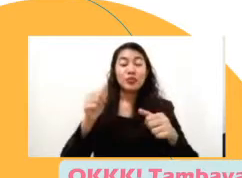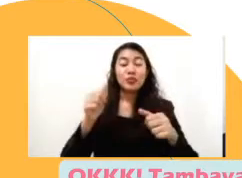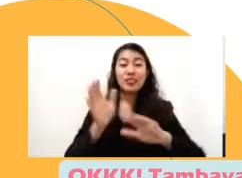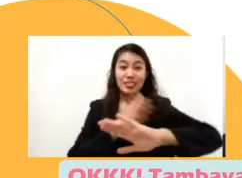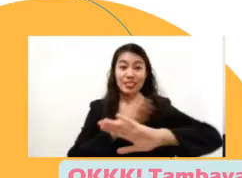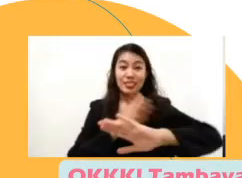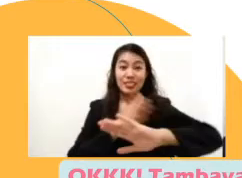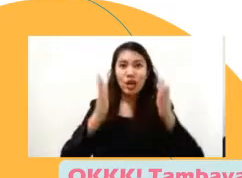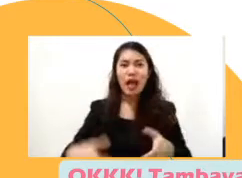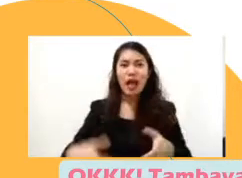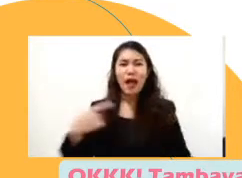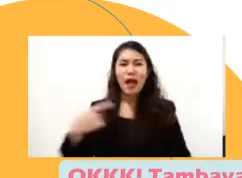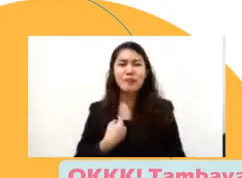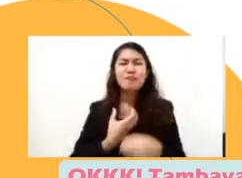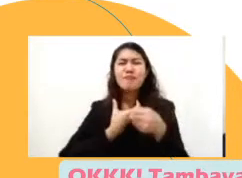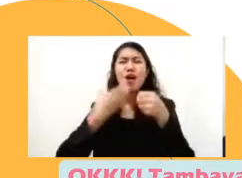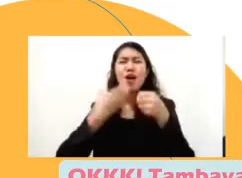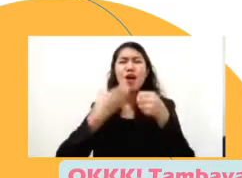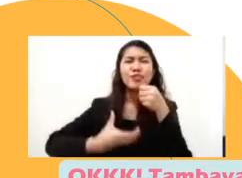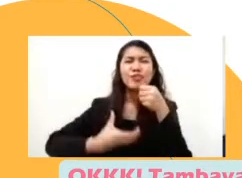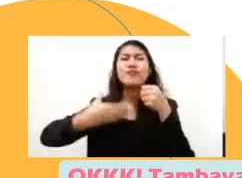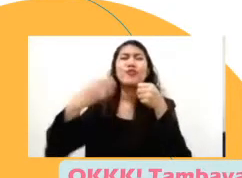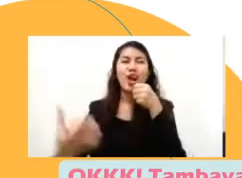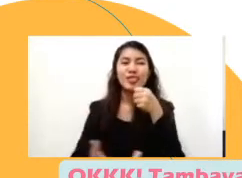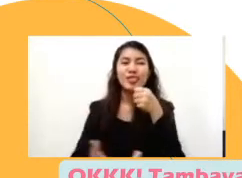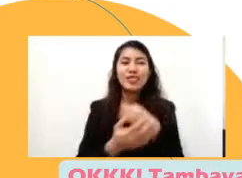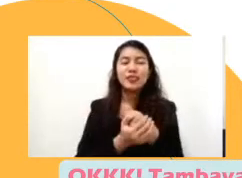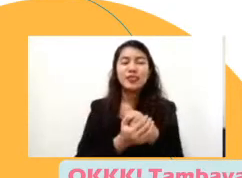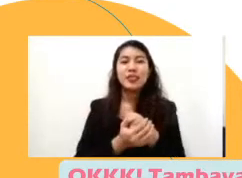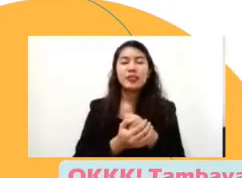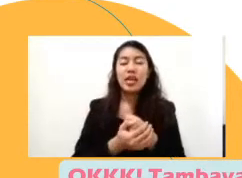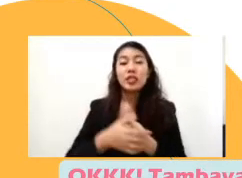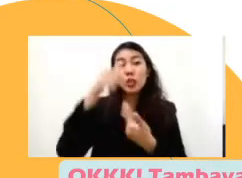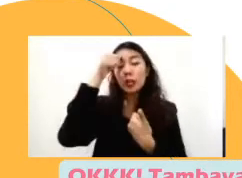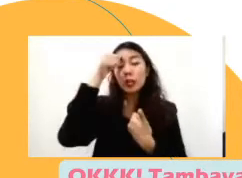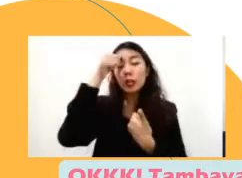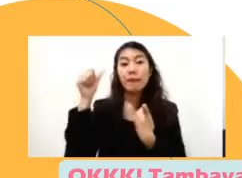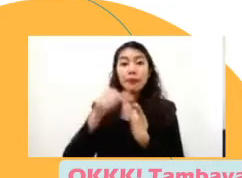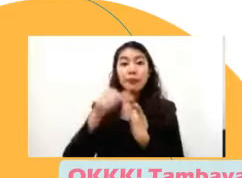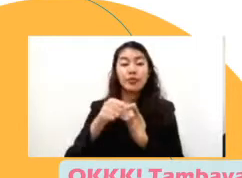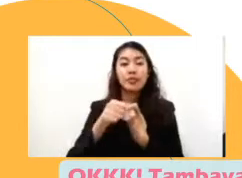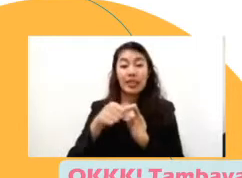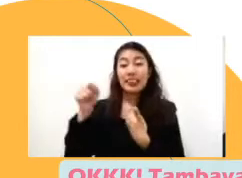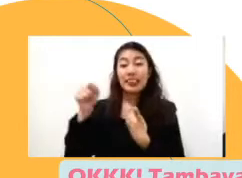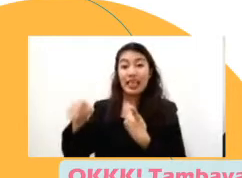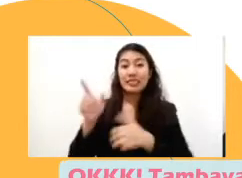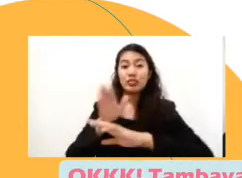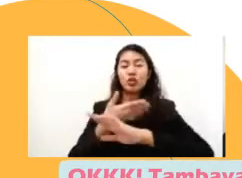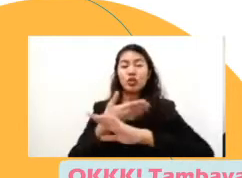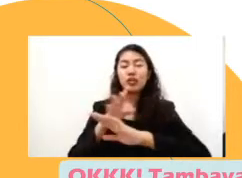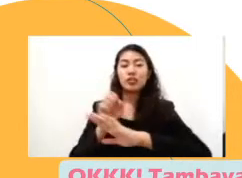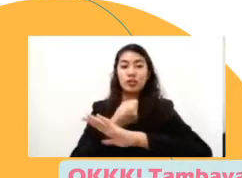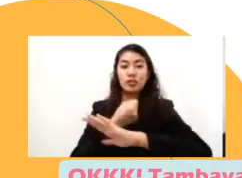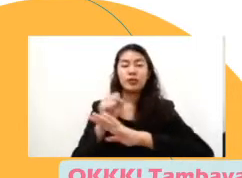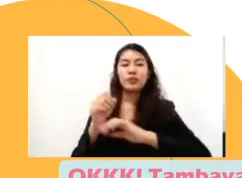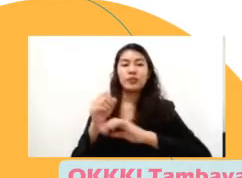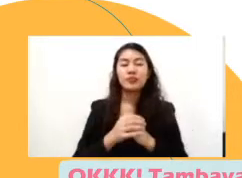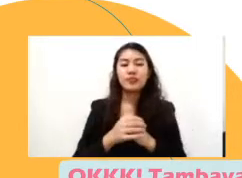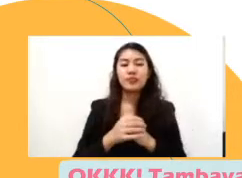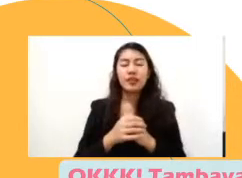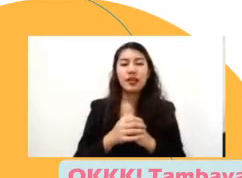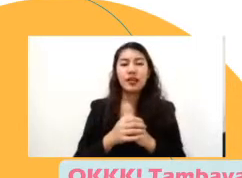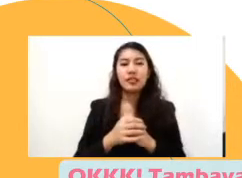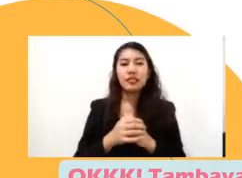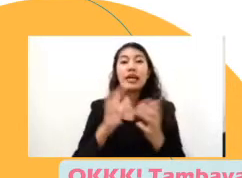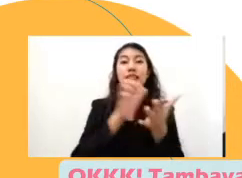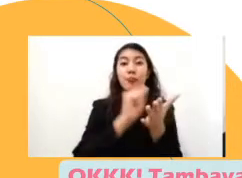orchestra pakyat na siya. Pakyat. Yeah. So, tandaan nyo, alisin nyo, halimbawa My Heart Will Go On, no? Alisin nyo yung music doon. Ay, sorry. Alisin